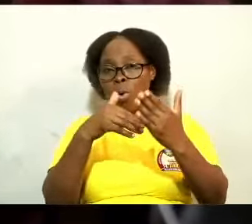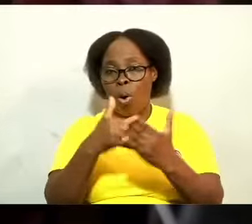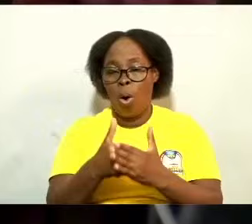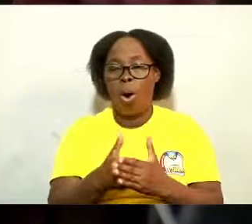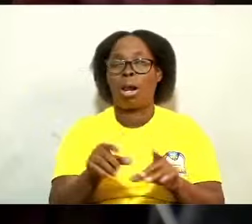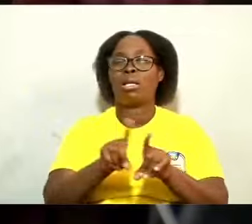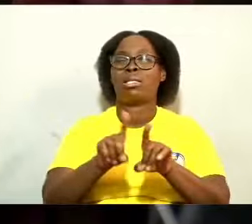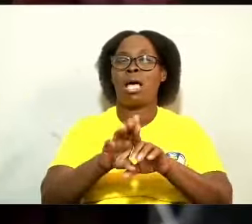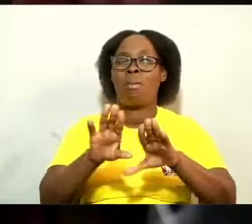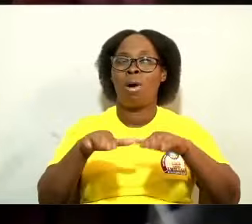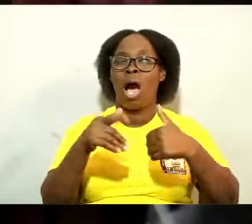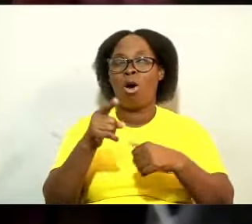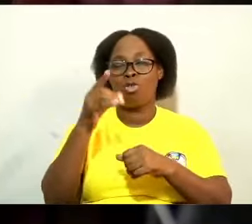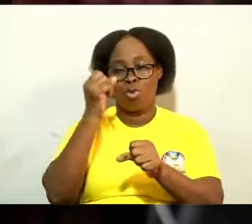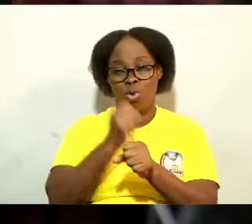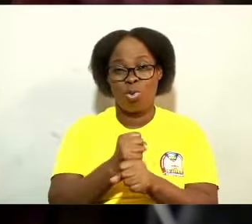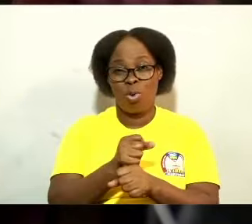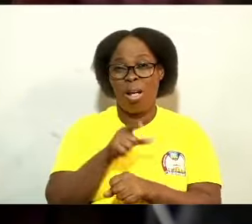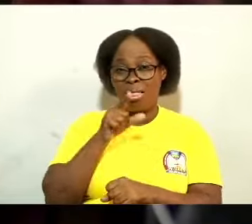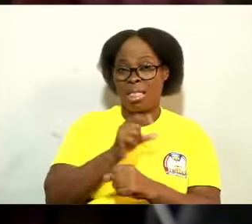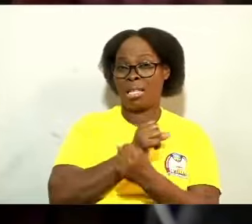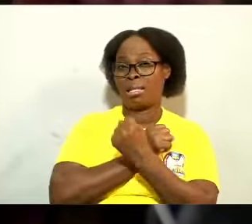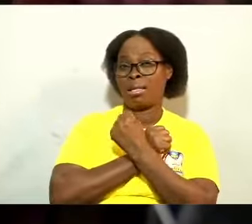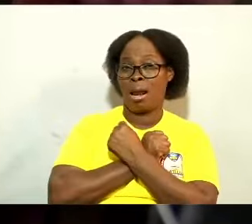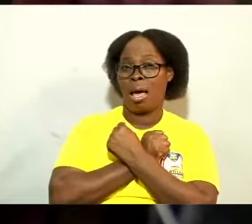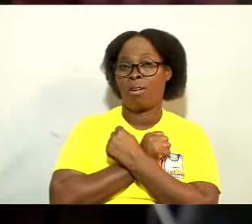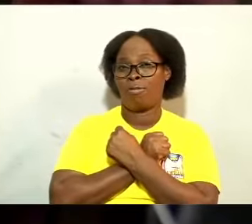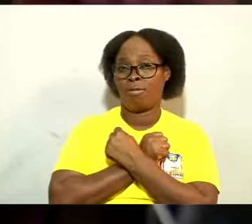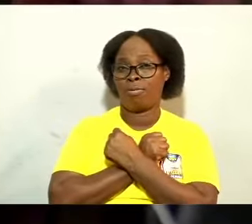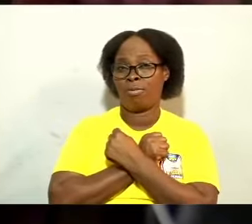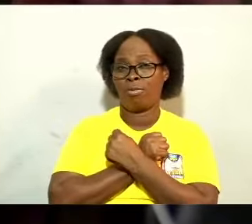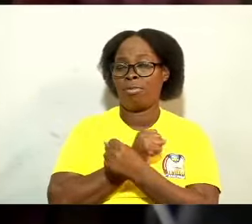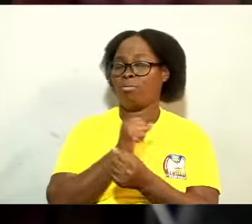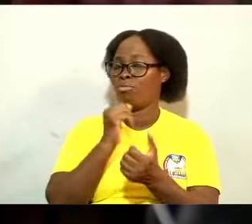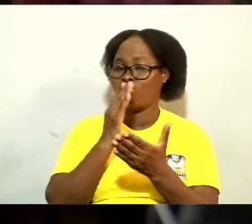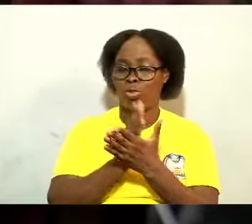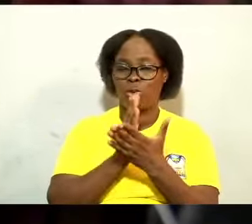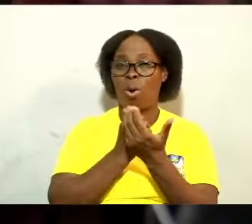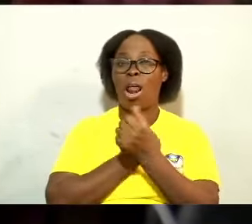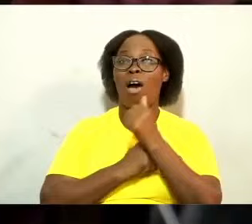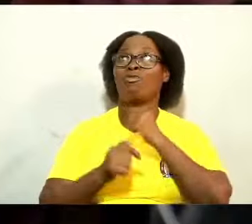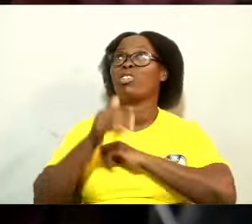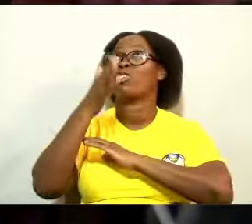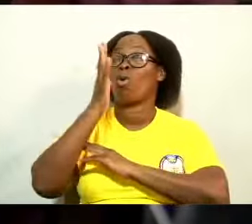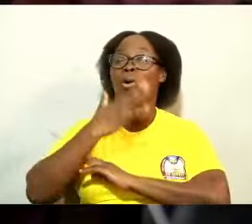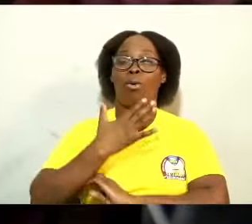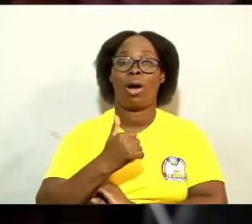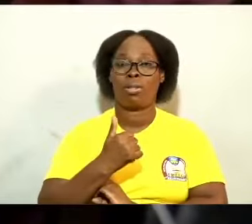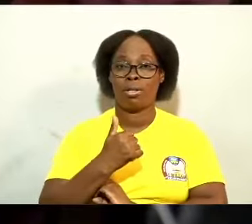vile kama mnavyofanya. Huo ndio upendo, ndio upana wa upendo ambao Mungu anautaka.